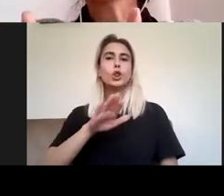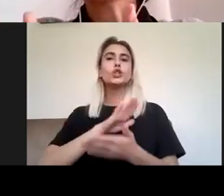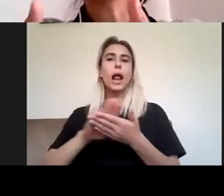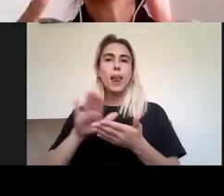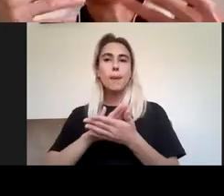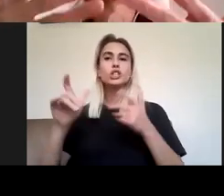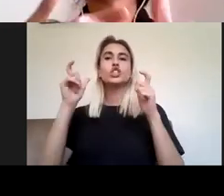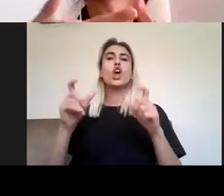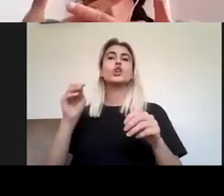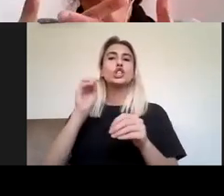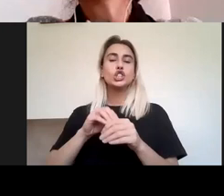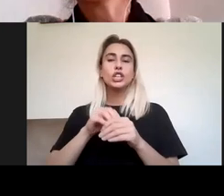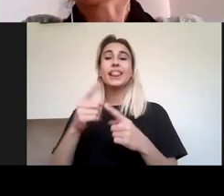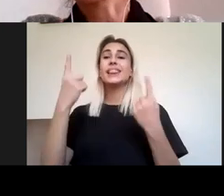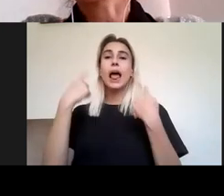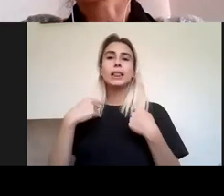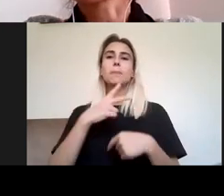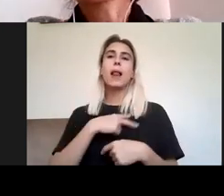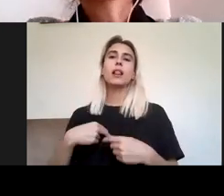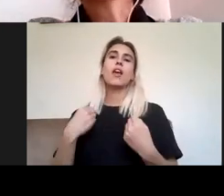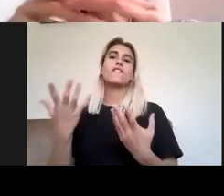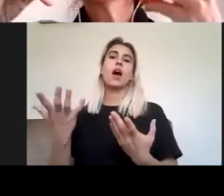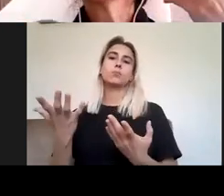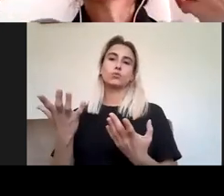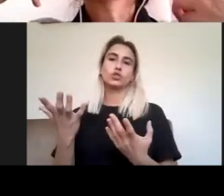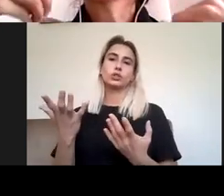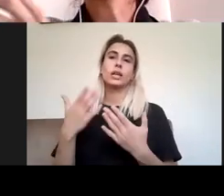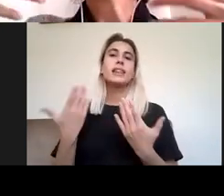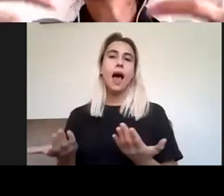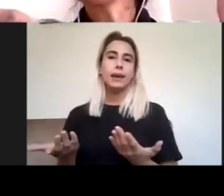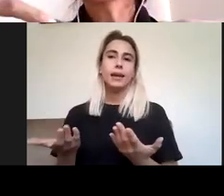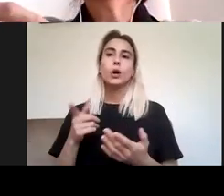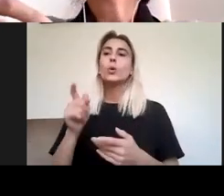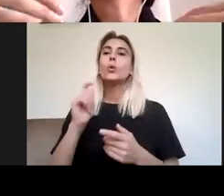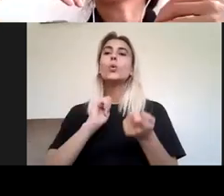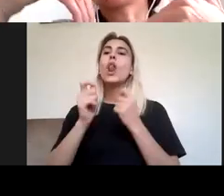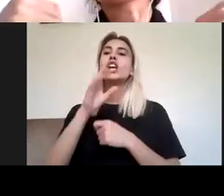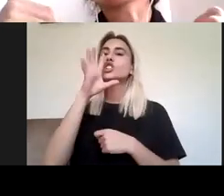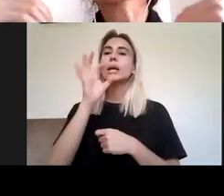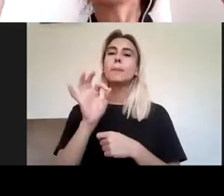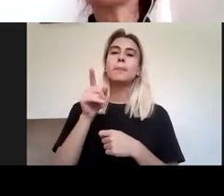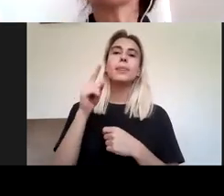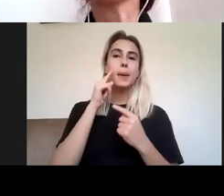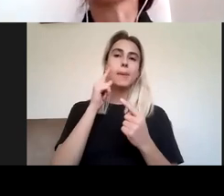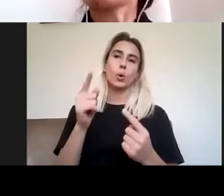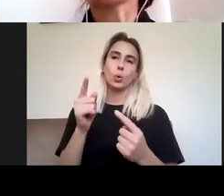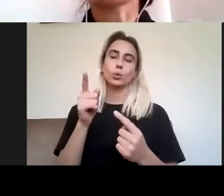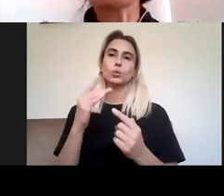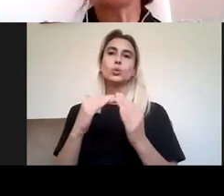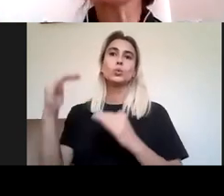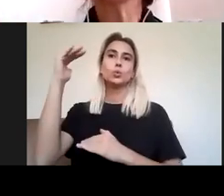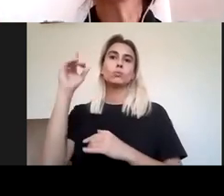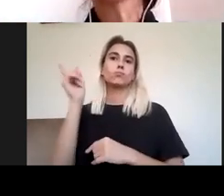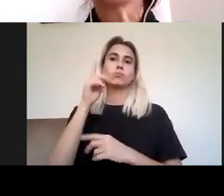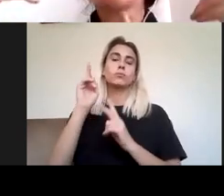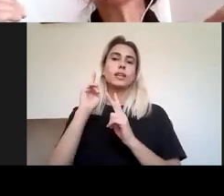içerisindeki yapıda yetkiyi belediyelere vermiş durumda. Yani uygulayıcı kim diye bakıyoruz. Üst otorite Ulaştırma